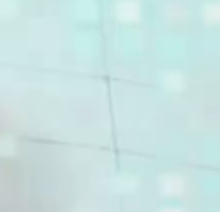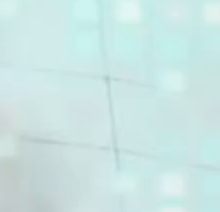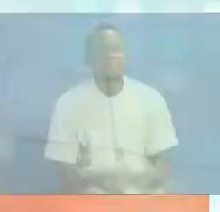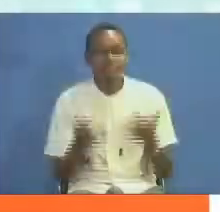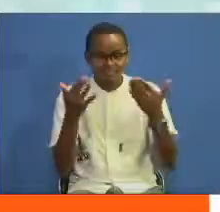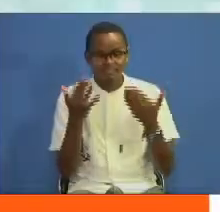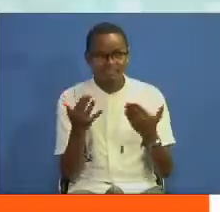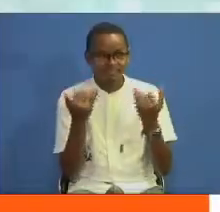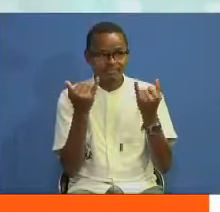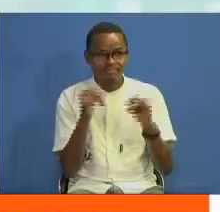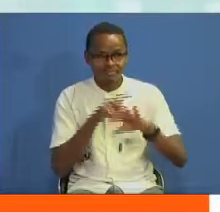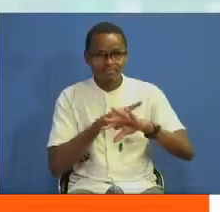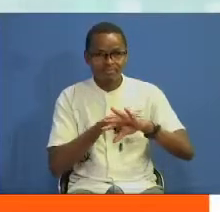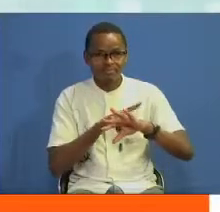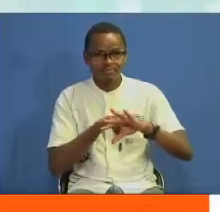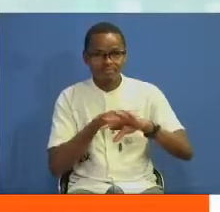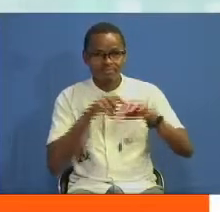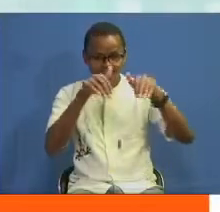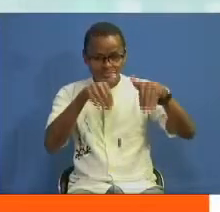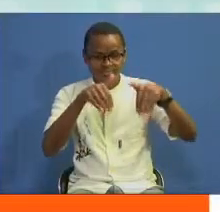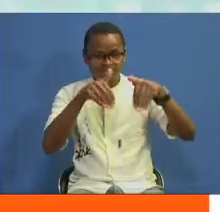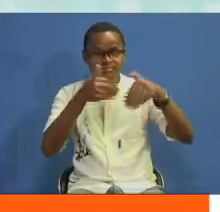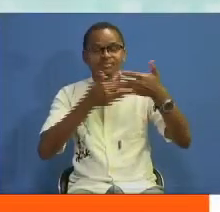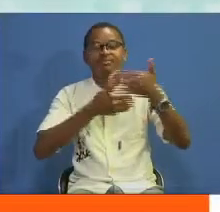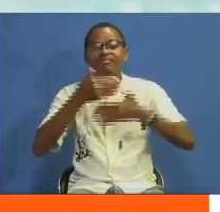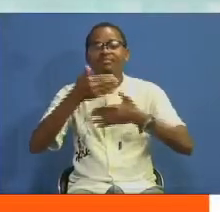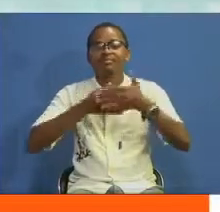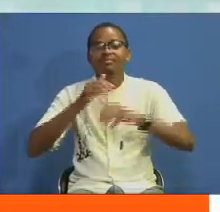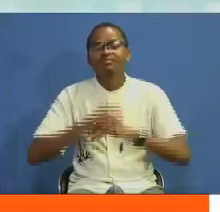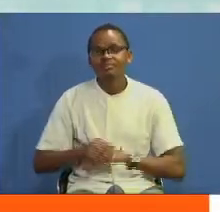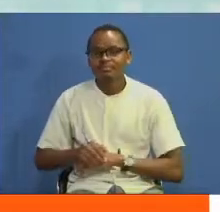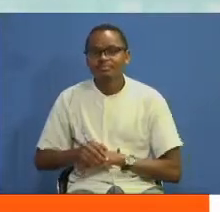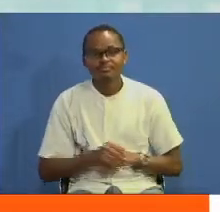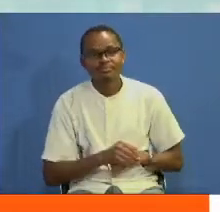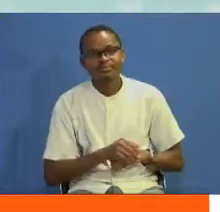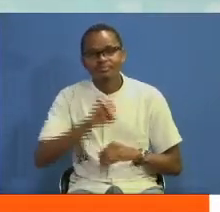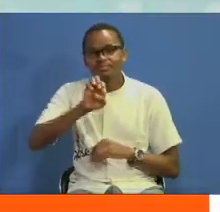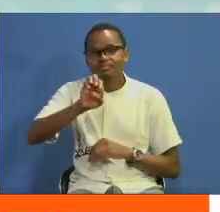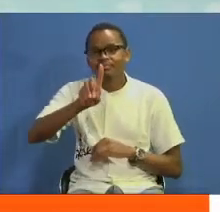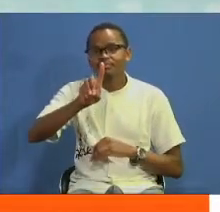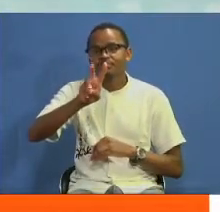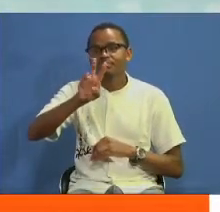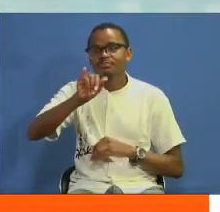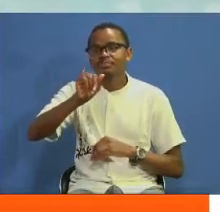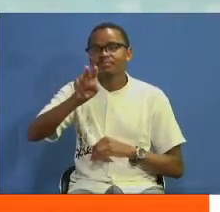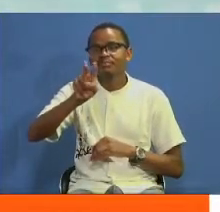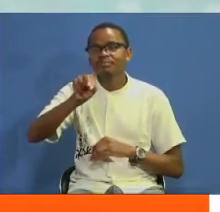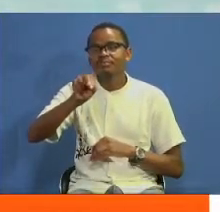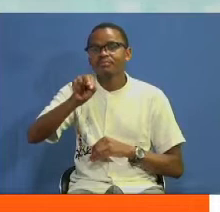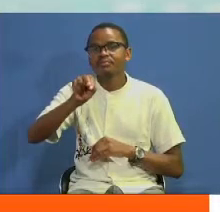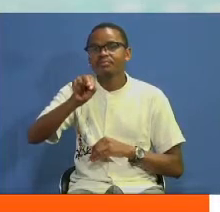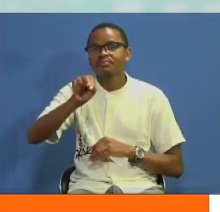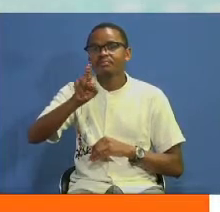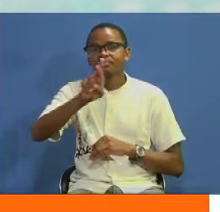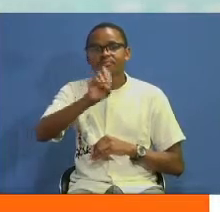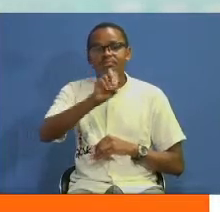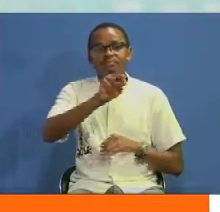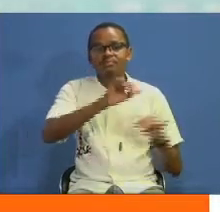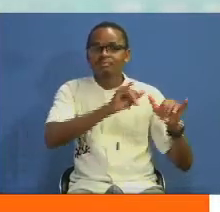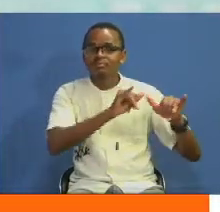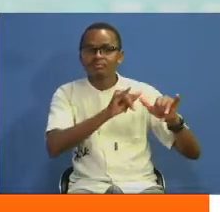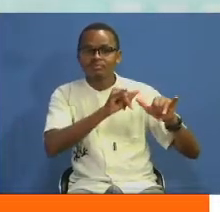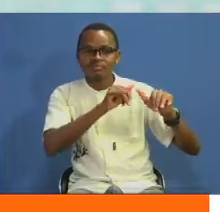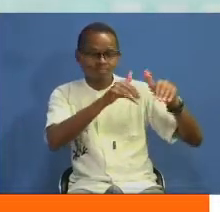Karibu tena, ni wakati wa kilimo biashara. Edwin Kipkoech Rono aliacha kilimo cha mahindi